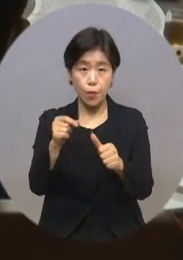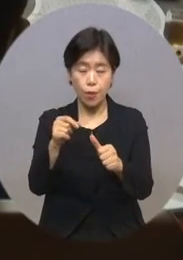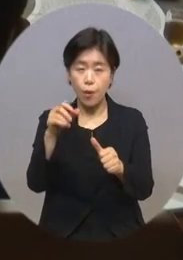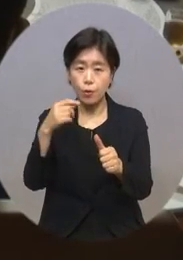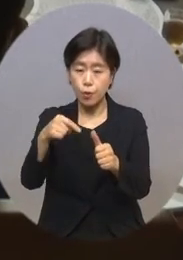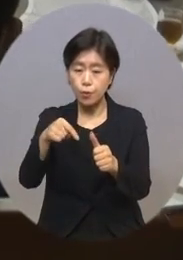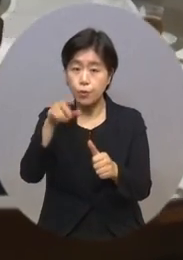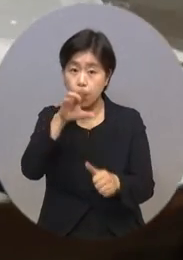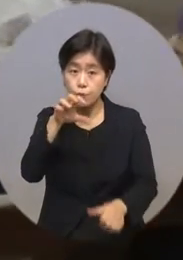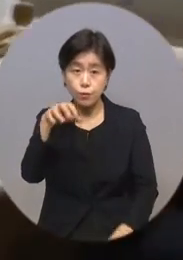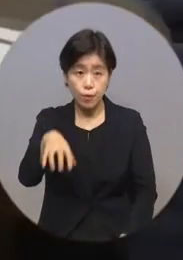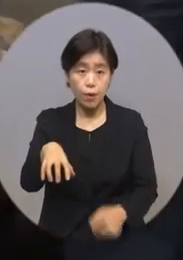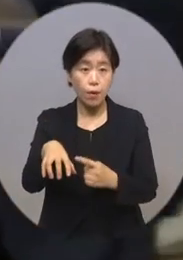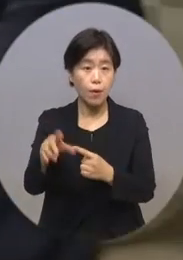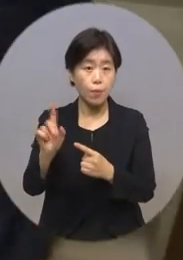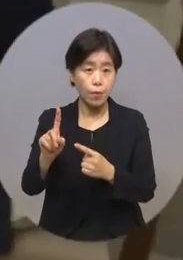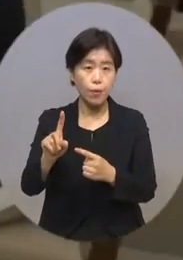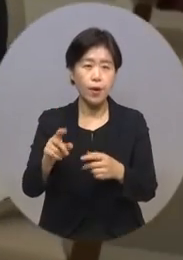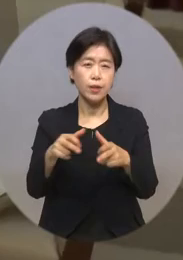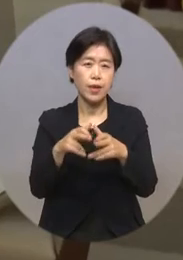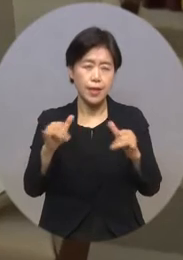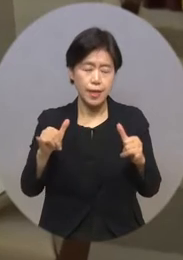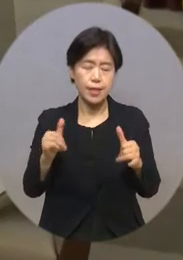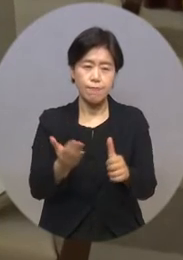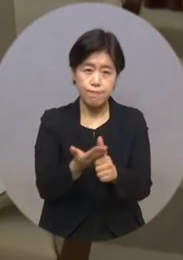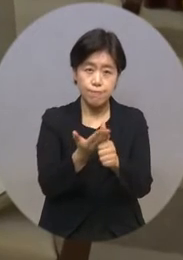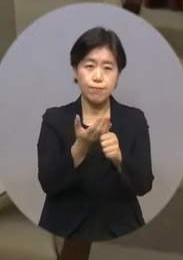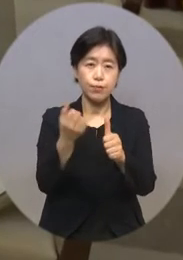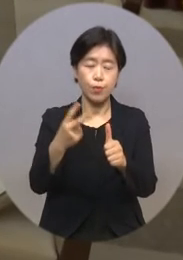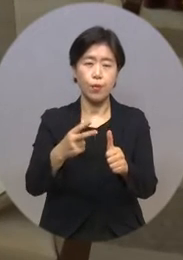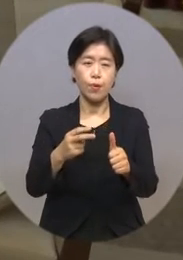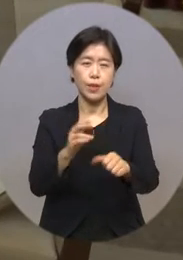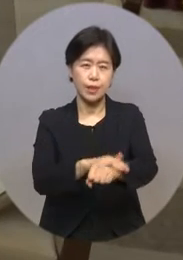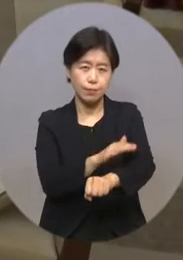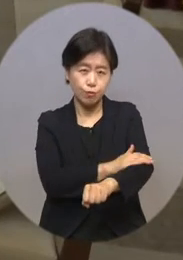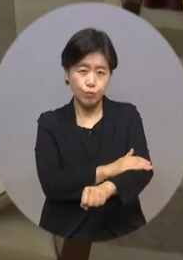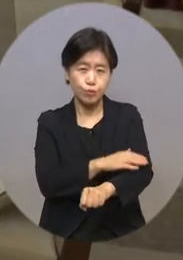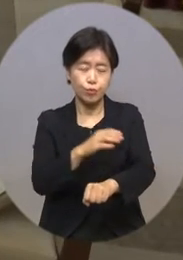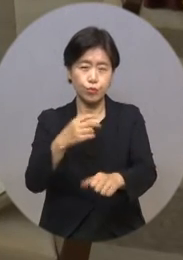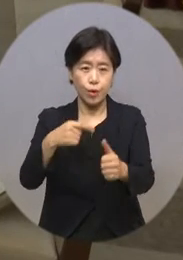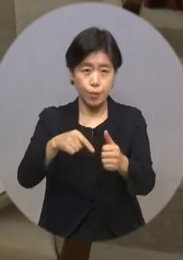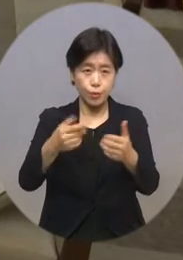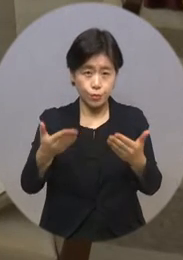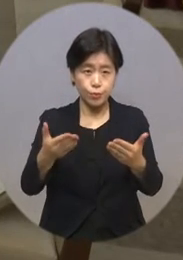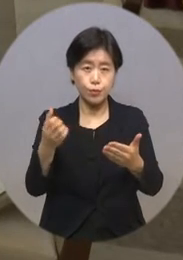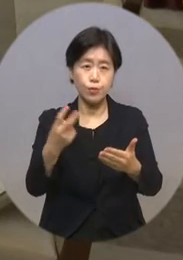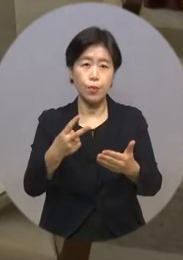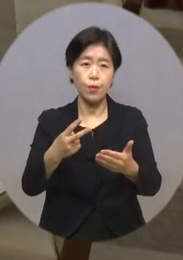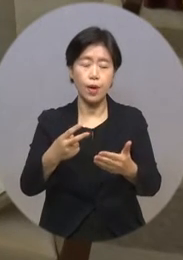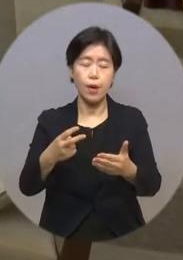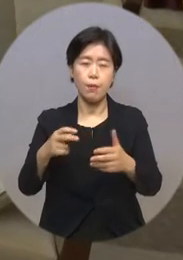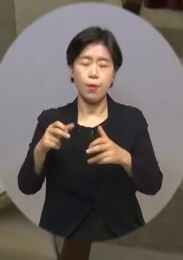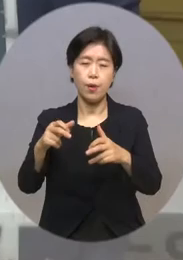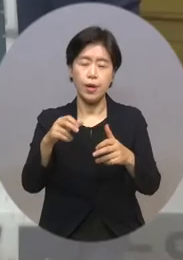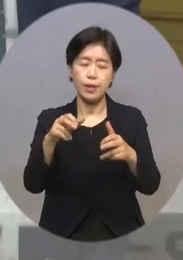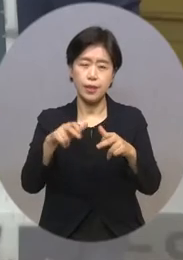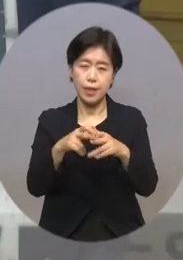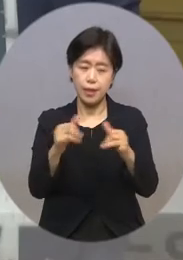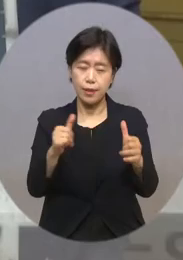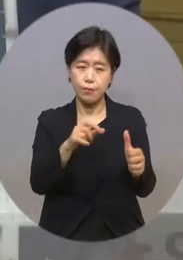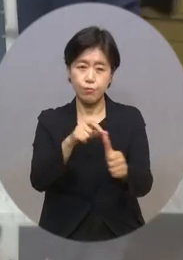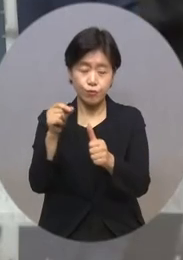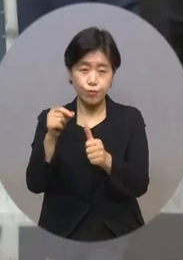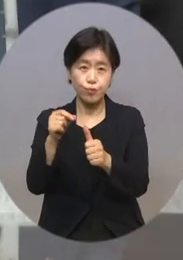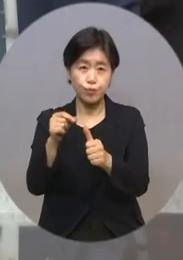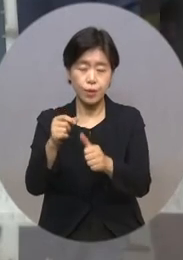장애인고용 민 양성과 장애인 직무 역량 강화 장애인 고용 4 없죠 교육 등 장애인 고용을 촉진하기 위한